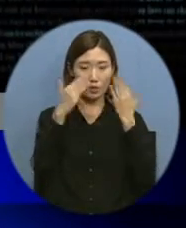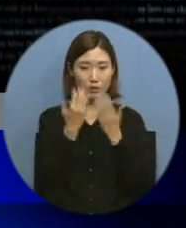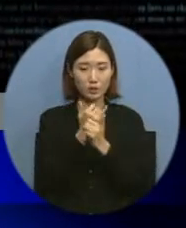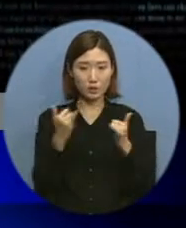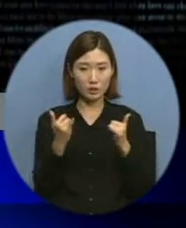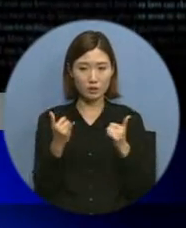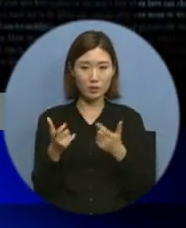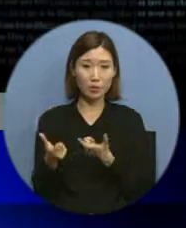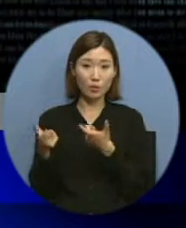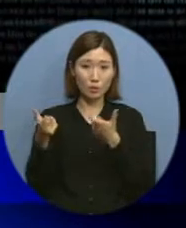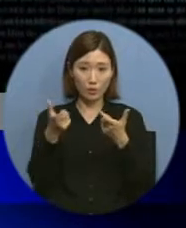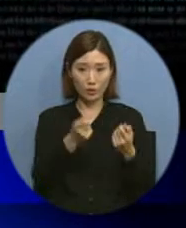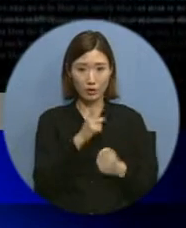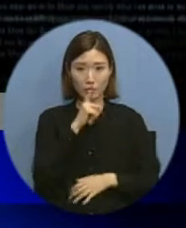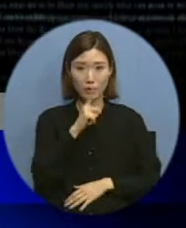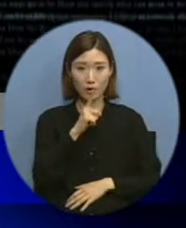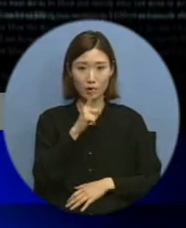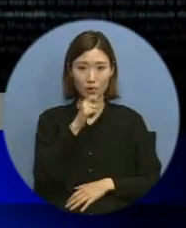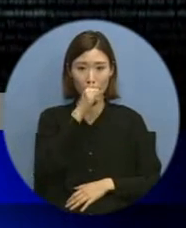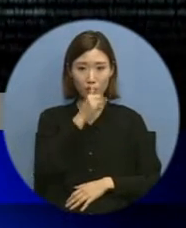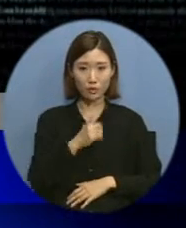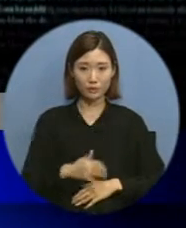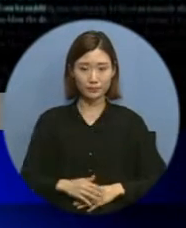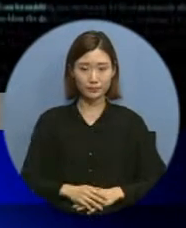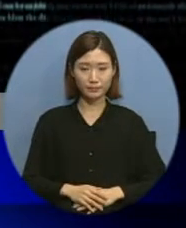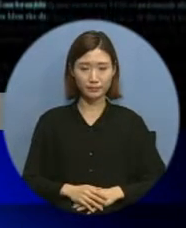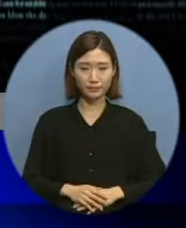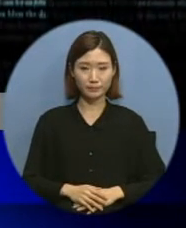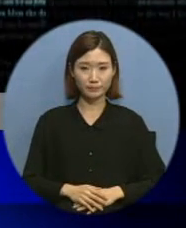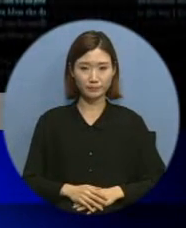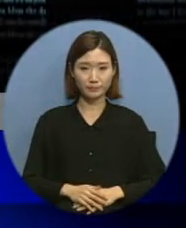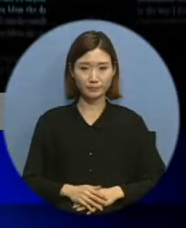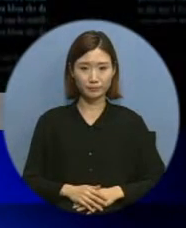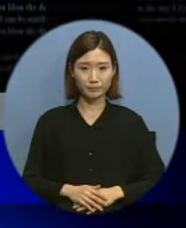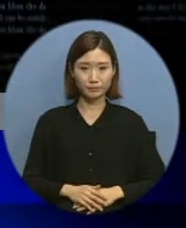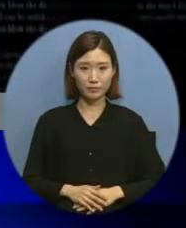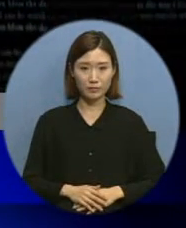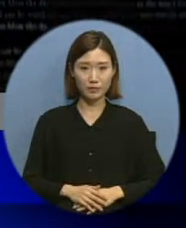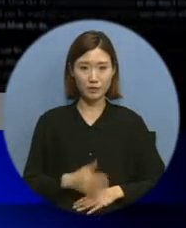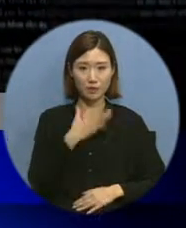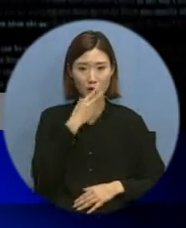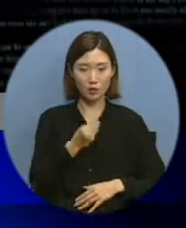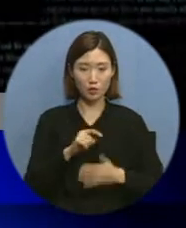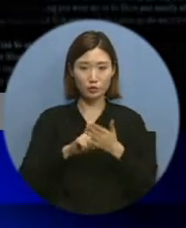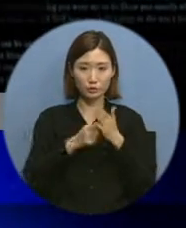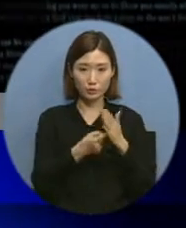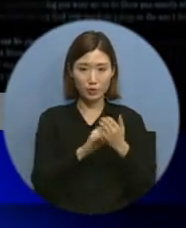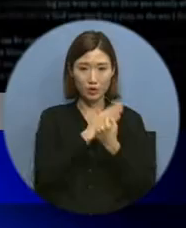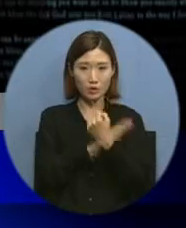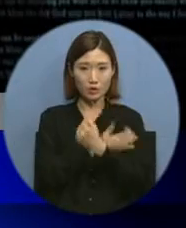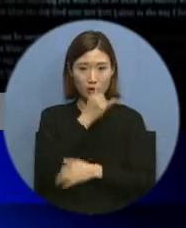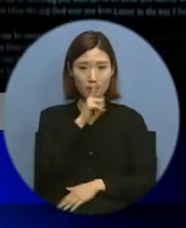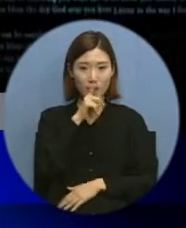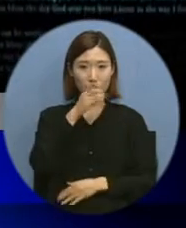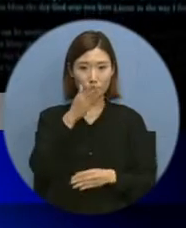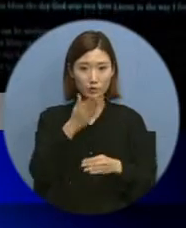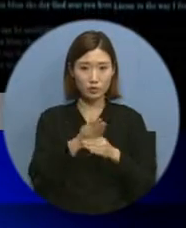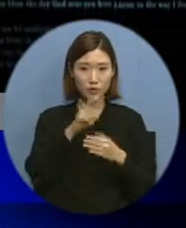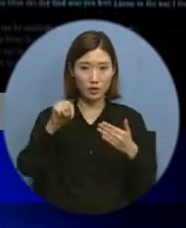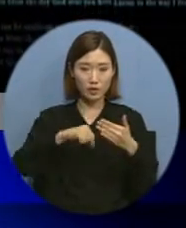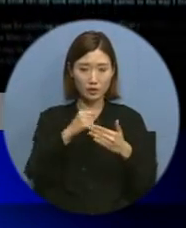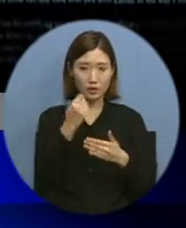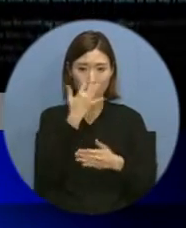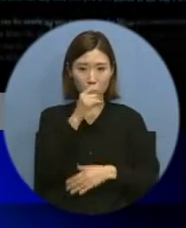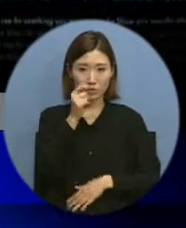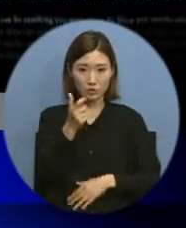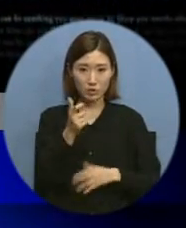다 모든 인간은 네. 평등하다고 하고 있고 행복을 추구할 권리가 있다고 얘기하고 있는데 그 모든 인간 안에 그럼